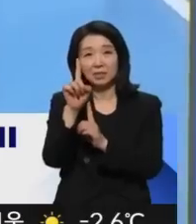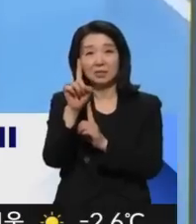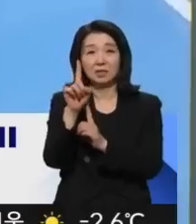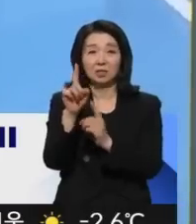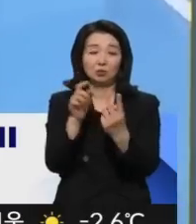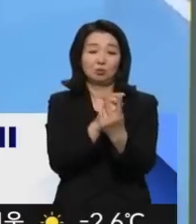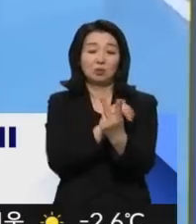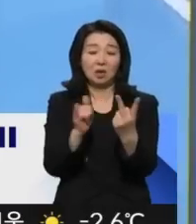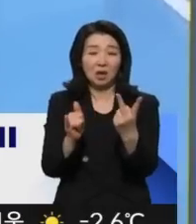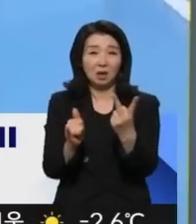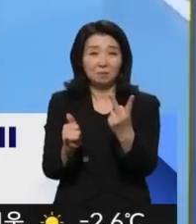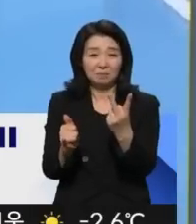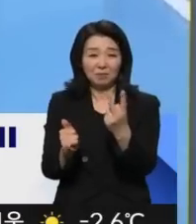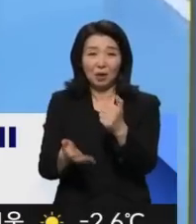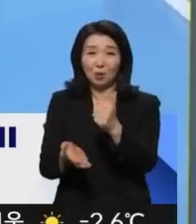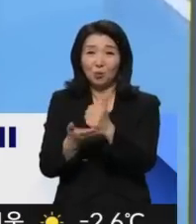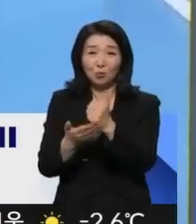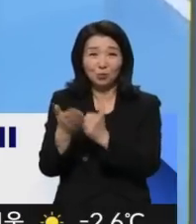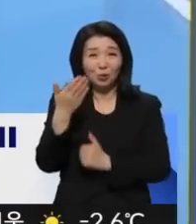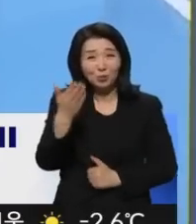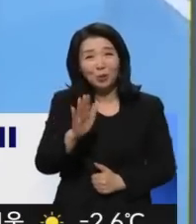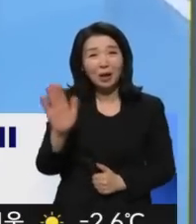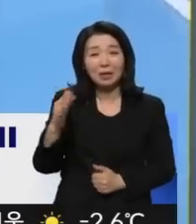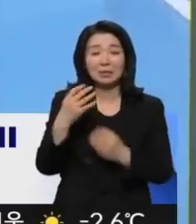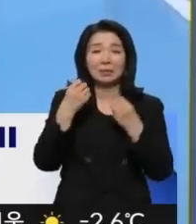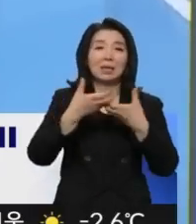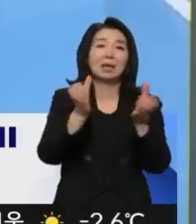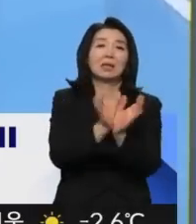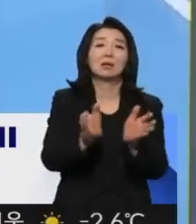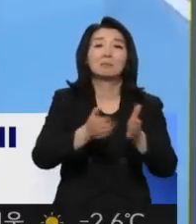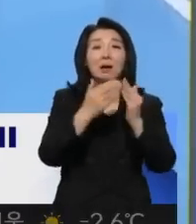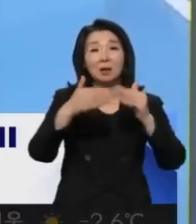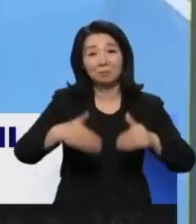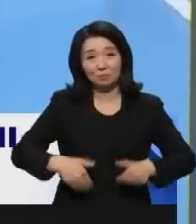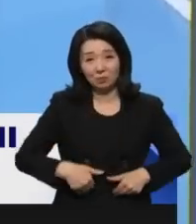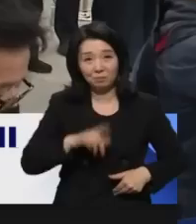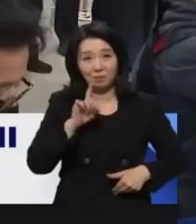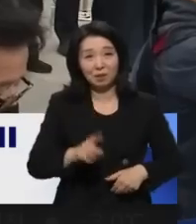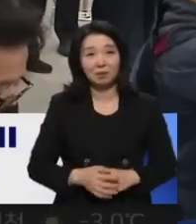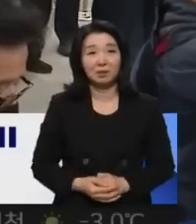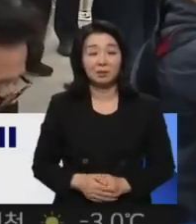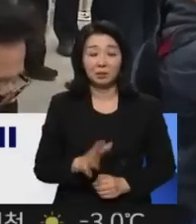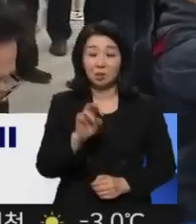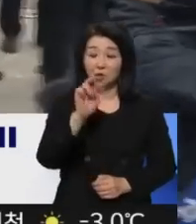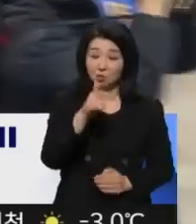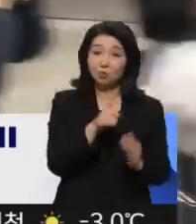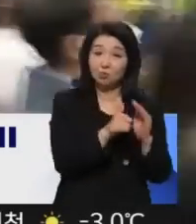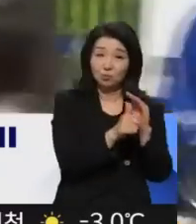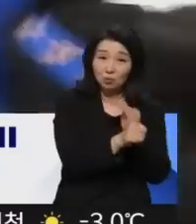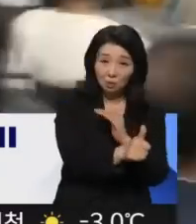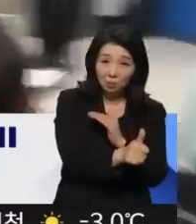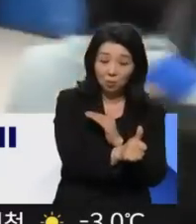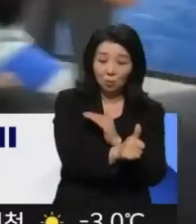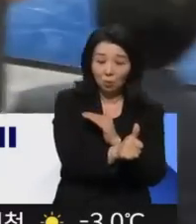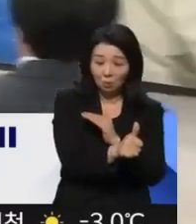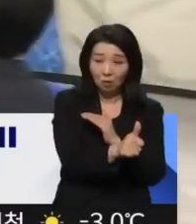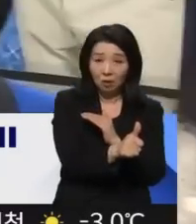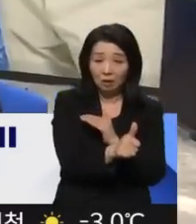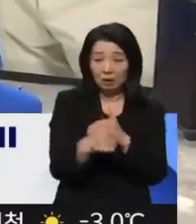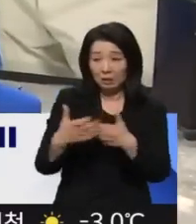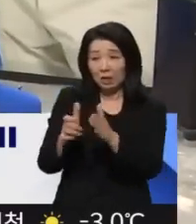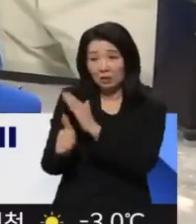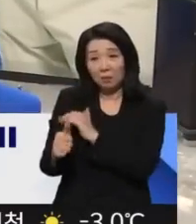등에게 공천을 주겠는가. 그들은 세 당을 차릴 수밖에 없다고 전망했습니다. 유 전 대표를 이 당대표로 받아들이게